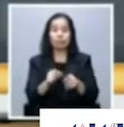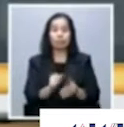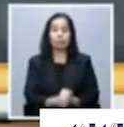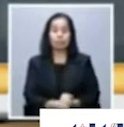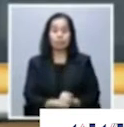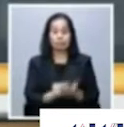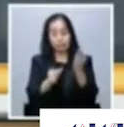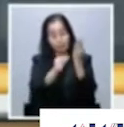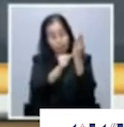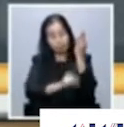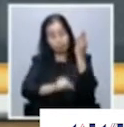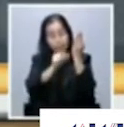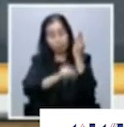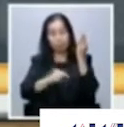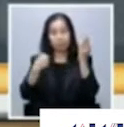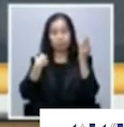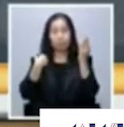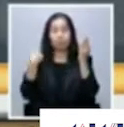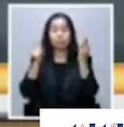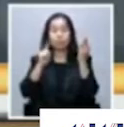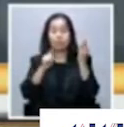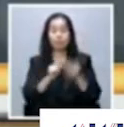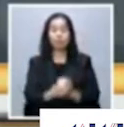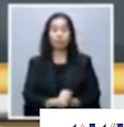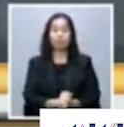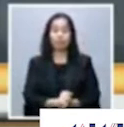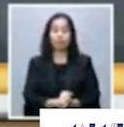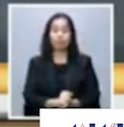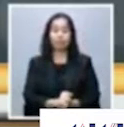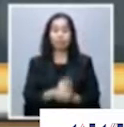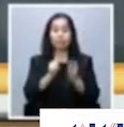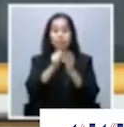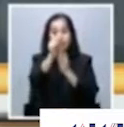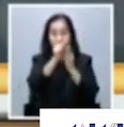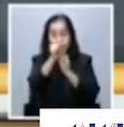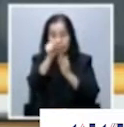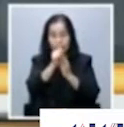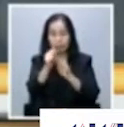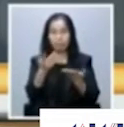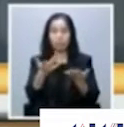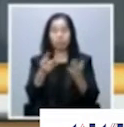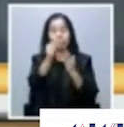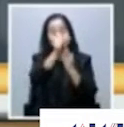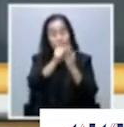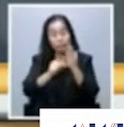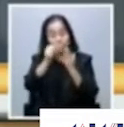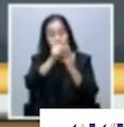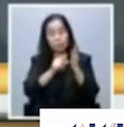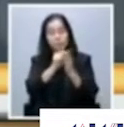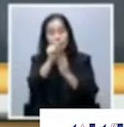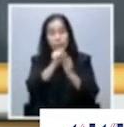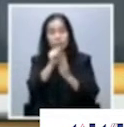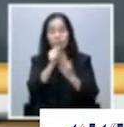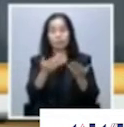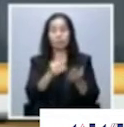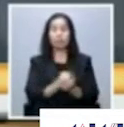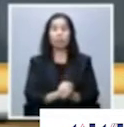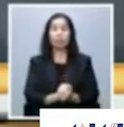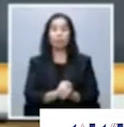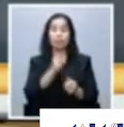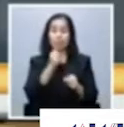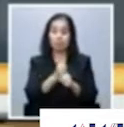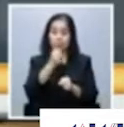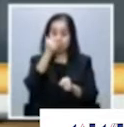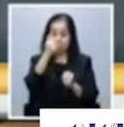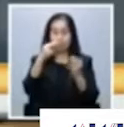านตำแม่ฮ่องสอนจังหวัดตากซึ่งจุดตรงนั้นนะสามารถจะผันแม่น้ำตรงนั้นเนี่ยเข้ามาสู่ต